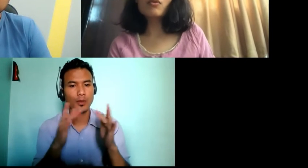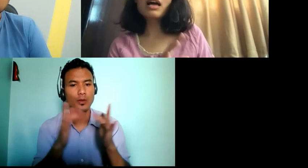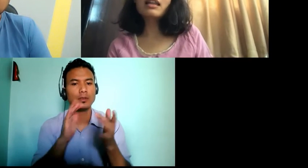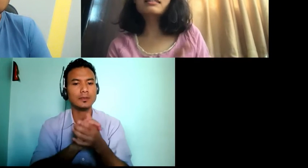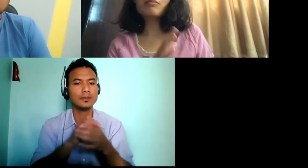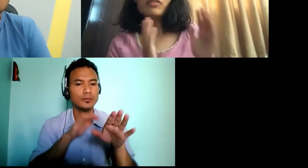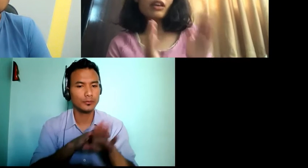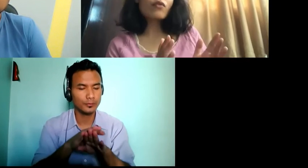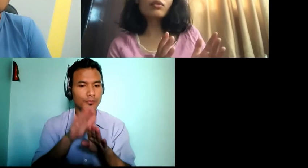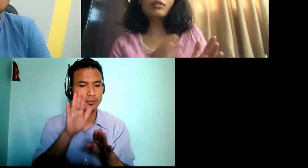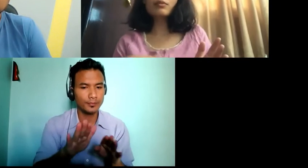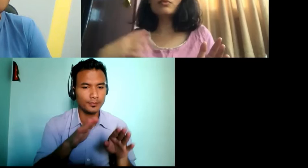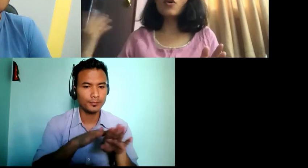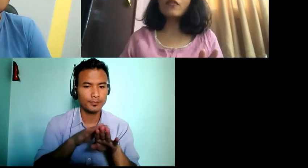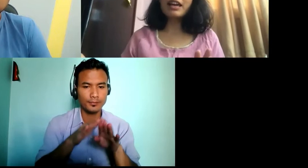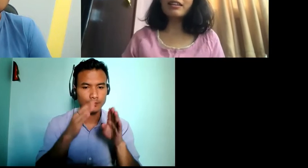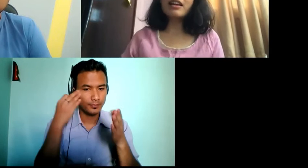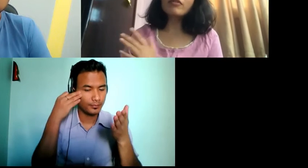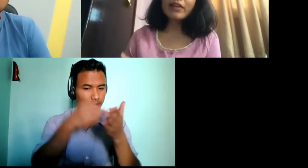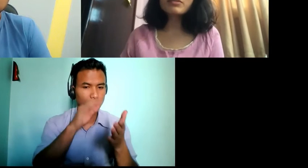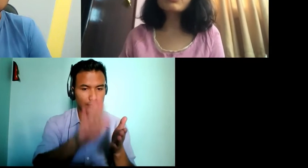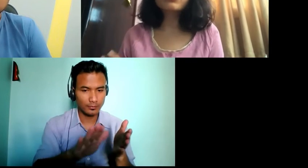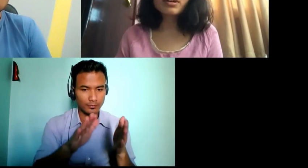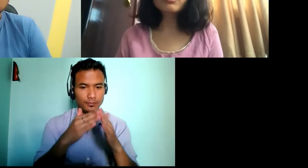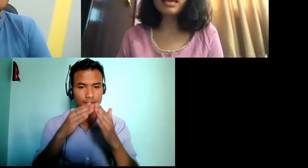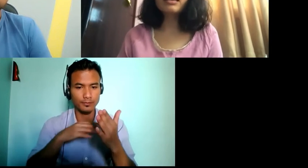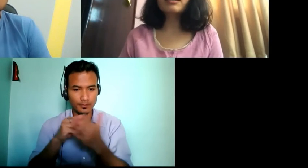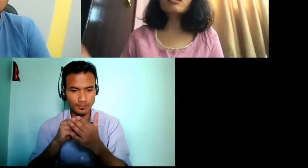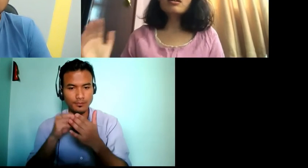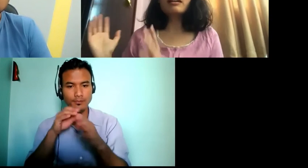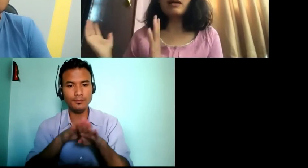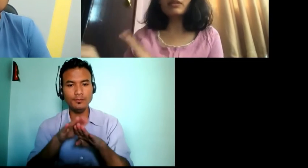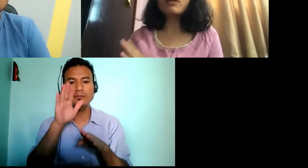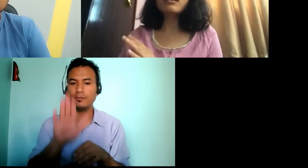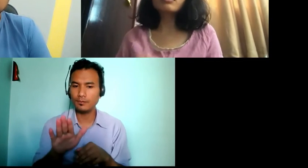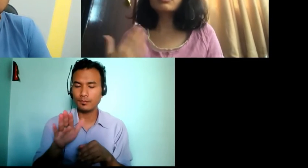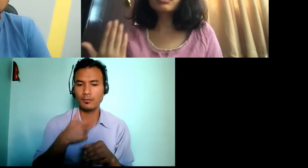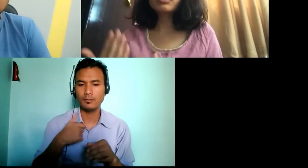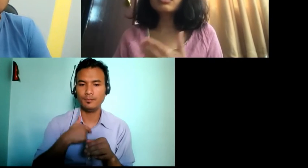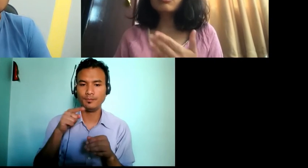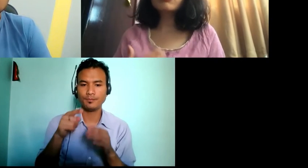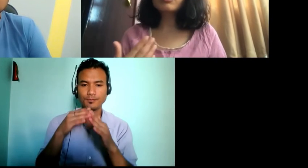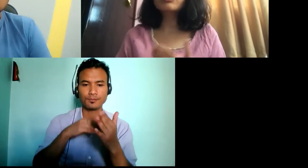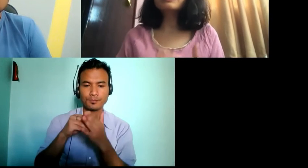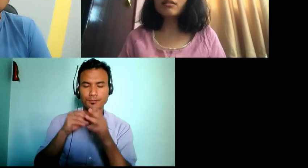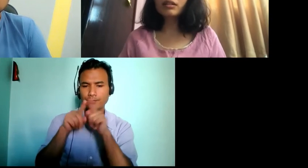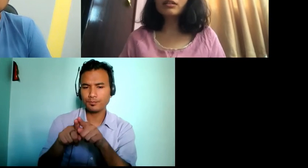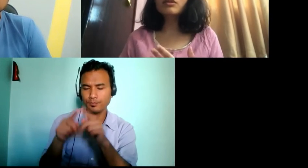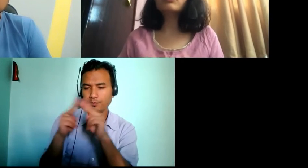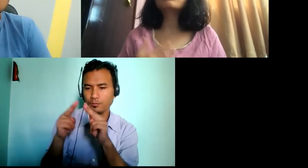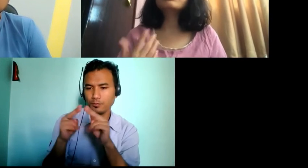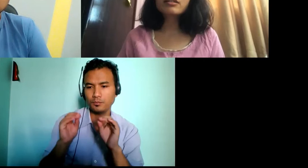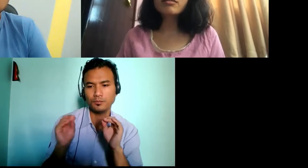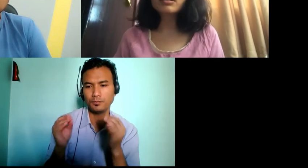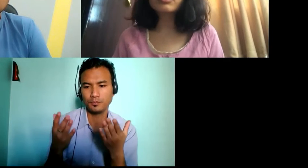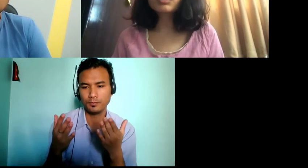साथीहरू छ उहाँलाई चाहिँ हामी धेरै फोकस गर्छौँ, जुन अफलाइन होइन हाम्रो फ्यामिलीहरू छन् नि होइन, तर हामीले उहाँहरूसँग चाहिँ कन्ट्याक्ट गर्दैनौँ